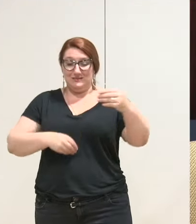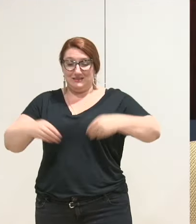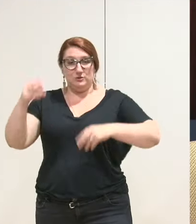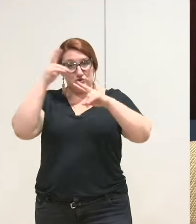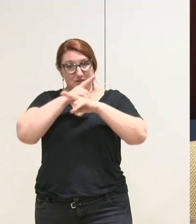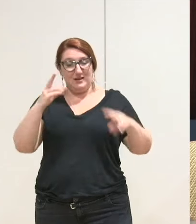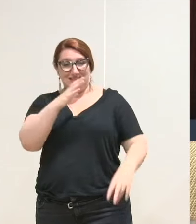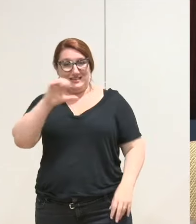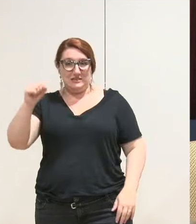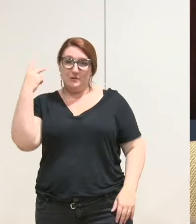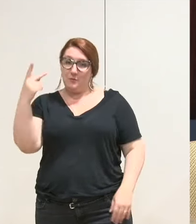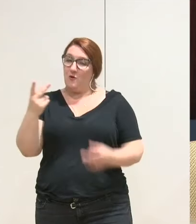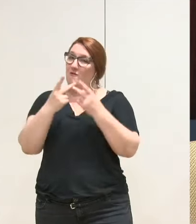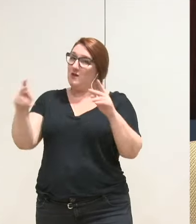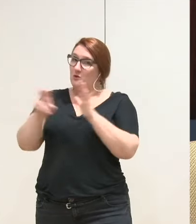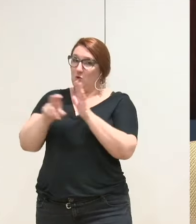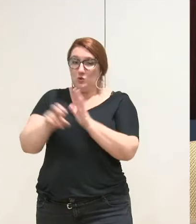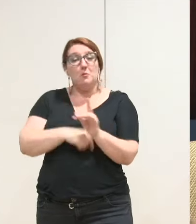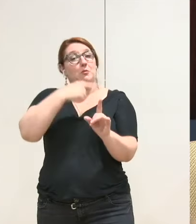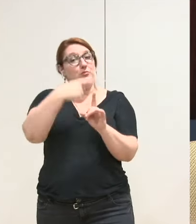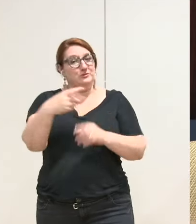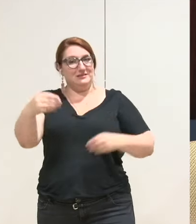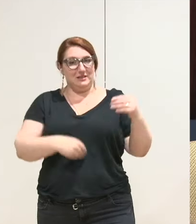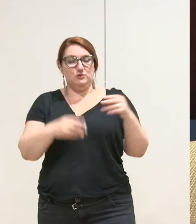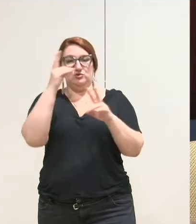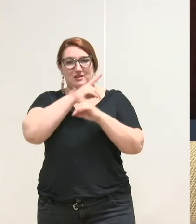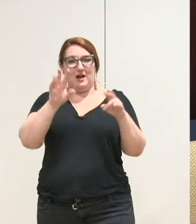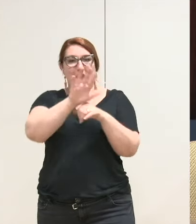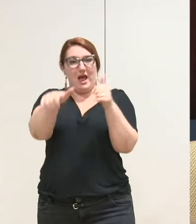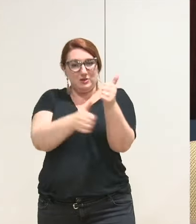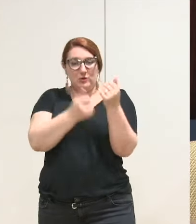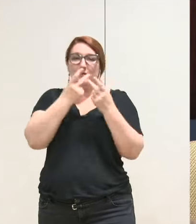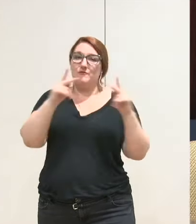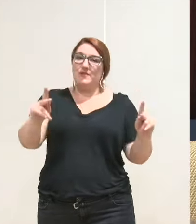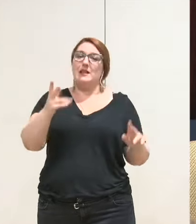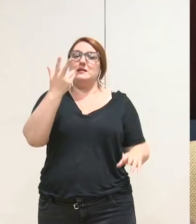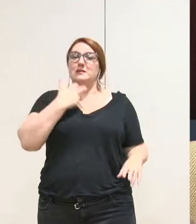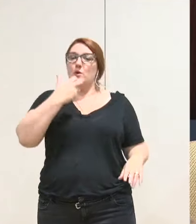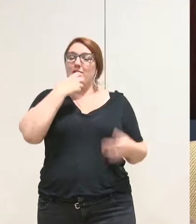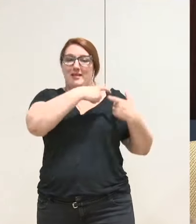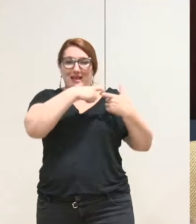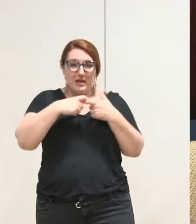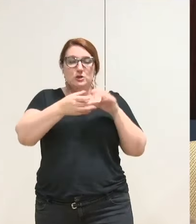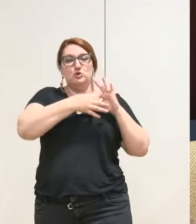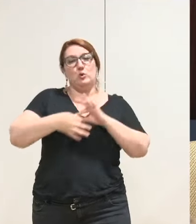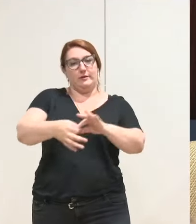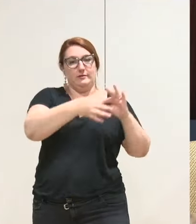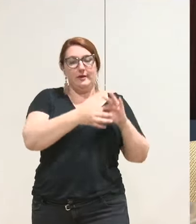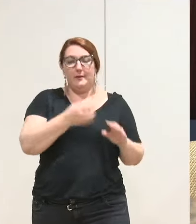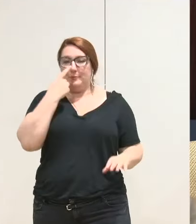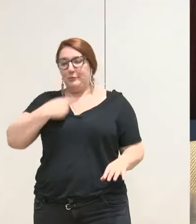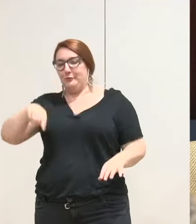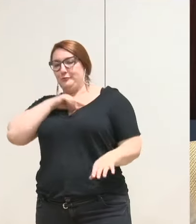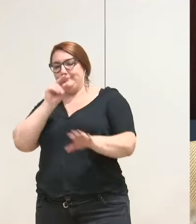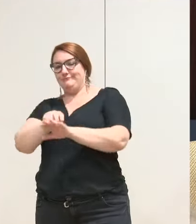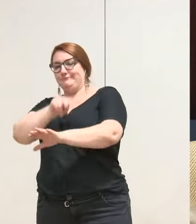la ville de Grenoble et de la direction générale adjointe ville citoyenne et solidaire il nous semblait important au moment où la